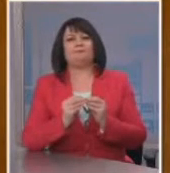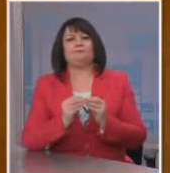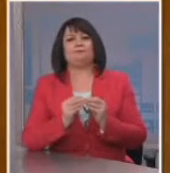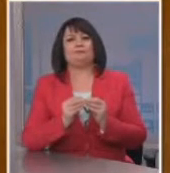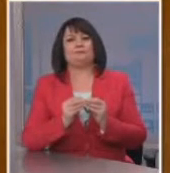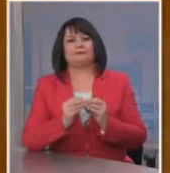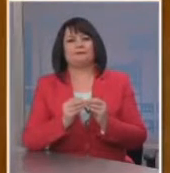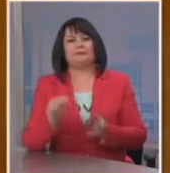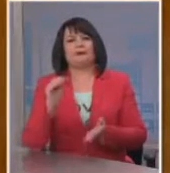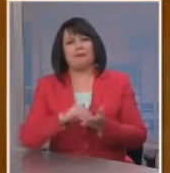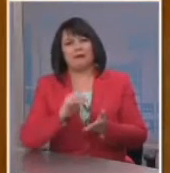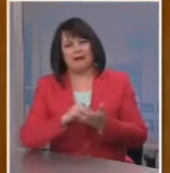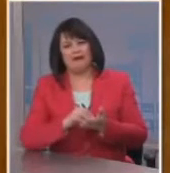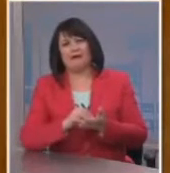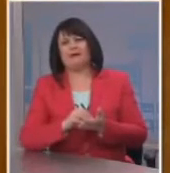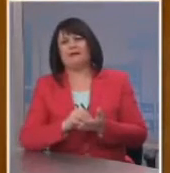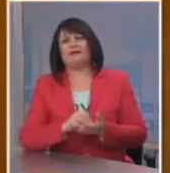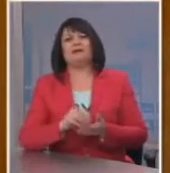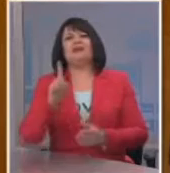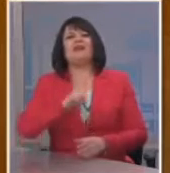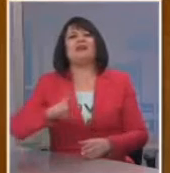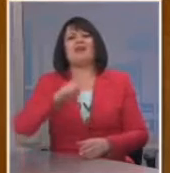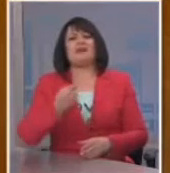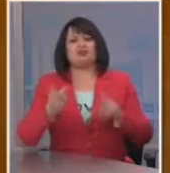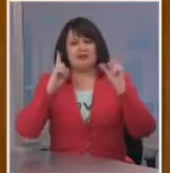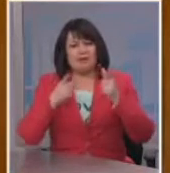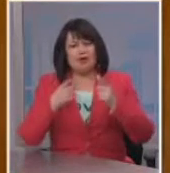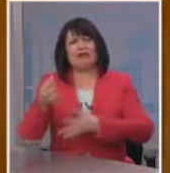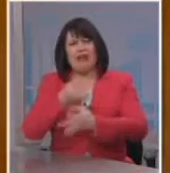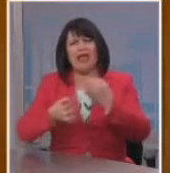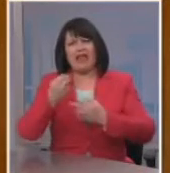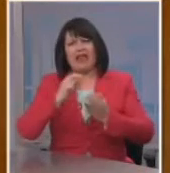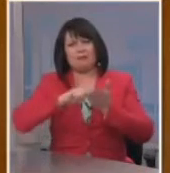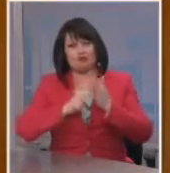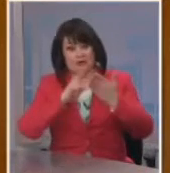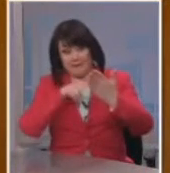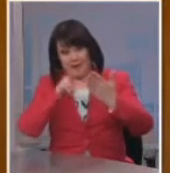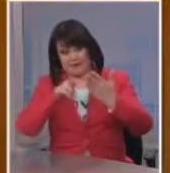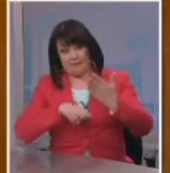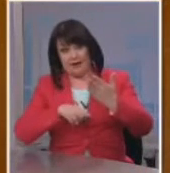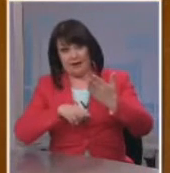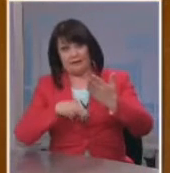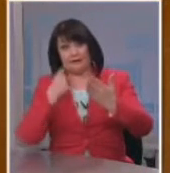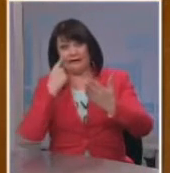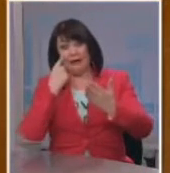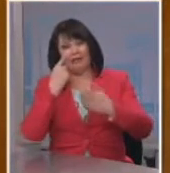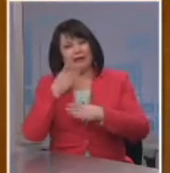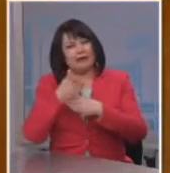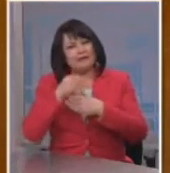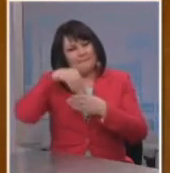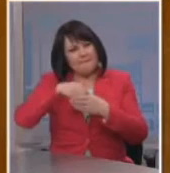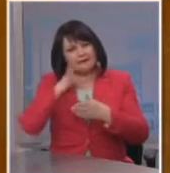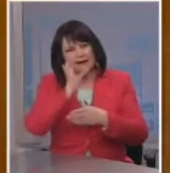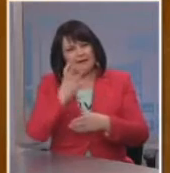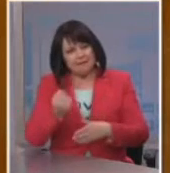ομιλία, επαναλαμβάνω, του κυρίου Προέδρου της Νέας Δημοκρατίας προσφέρεται για προσεκτική μελέτη, για να δει κανείς τις κρυφές αλήθειες που